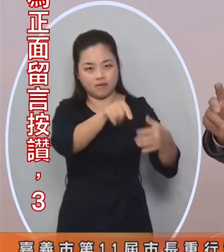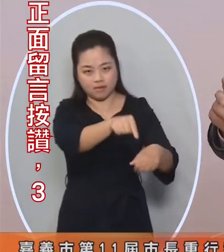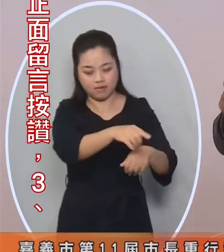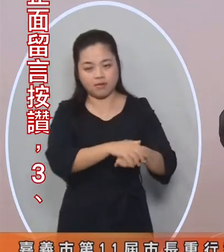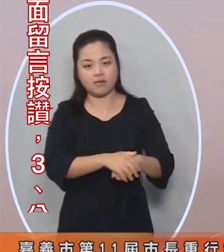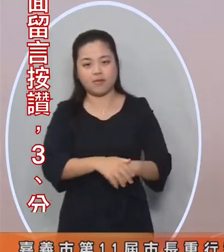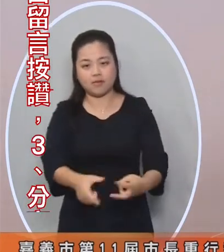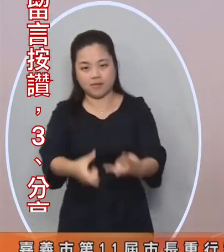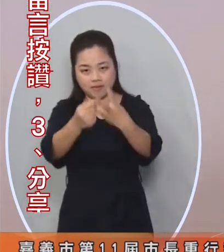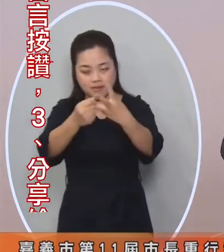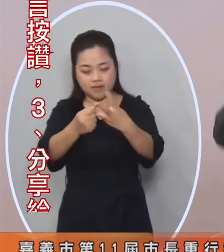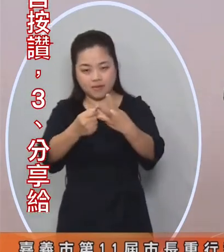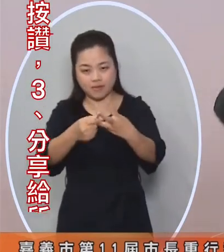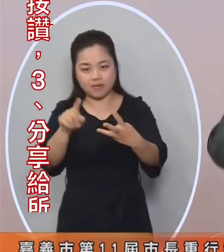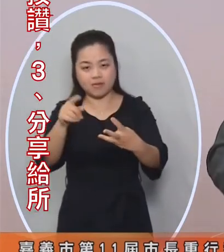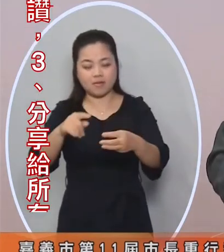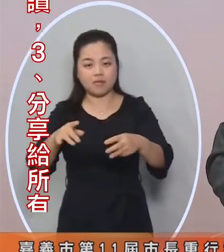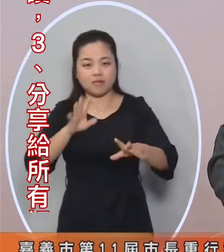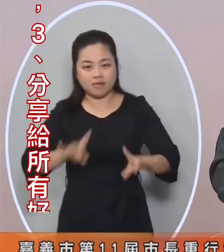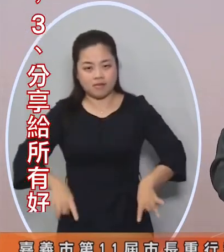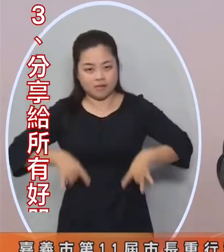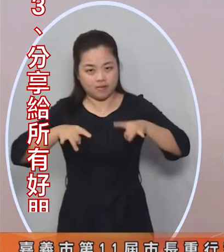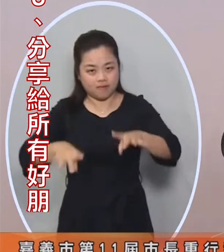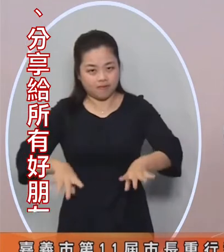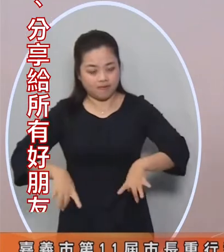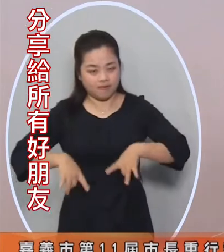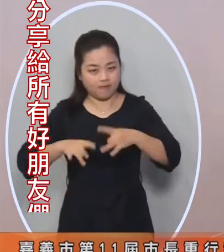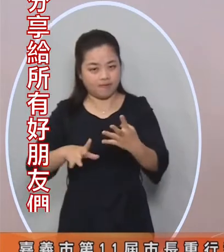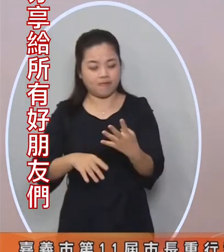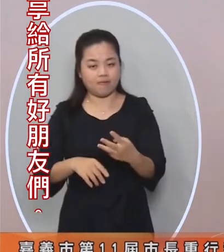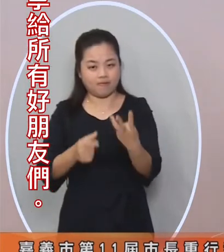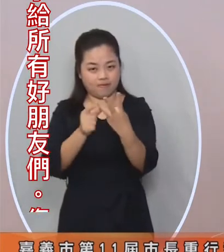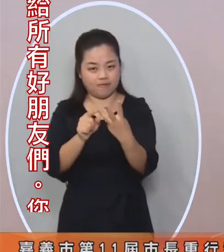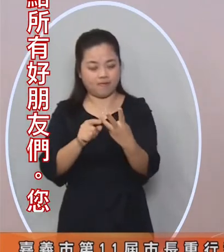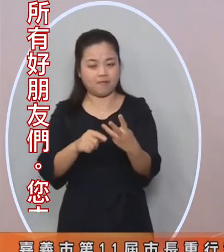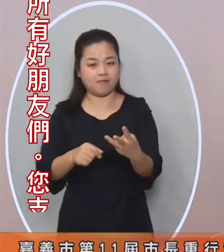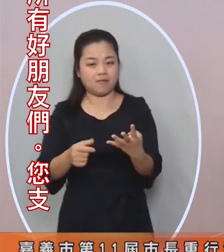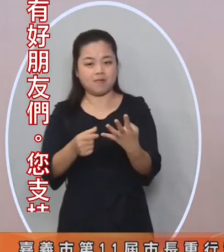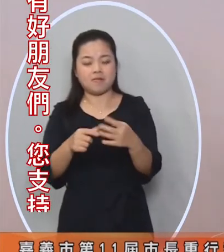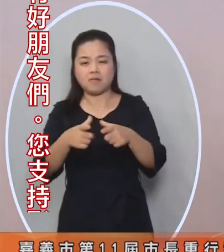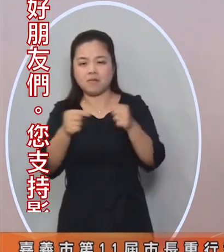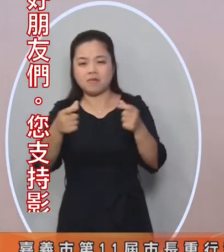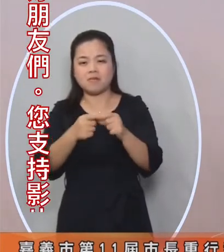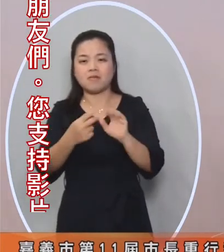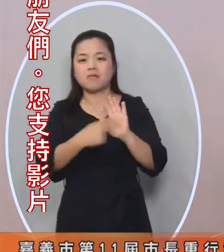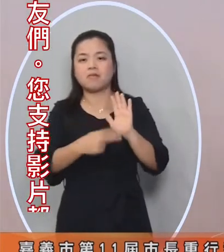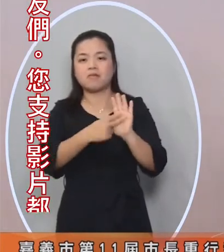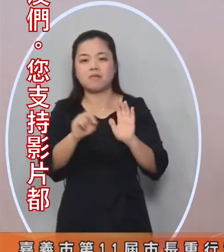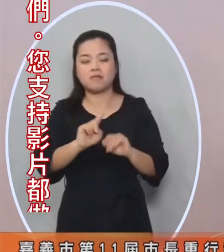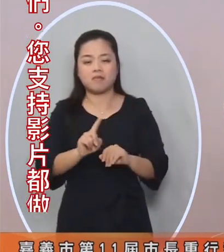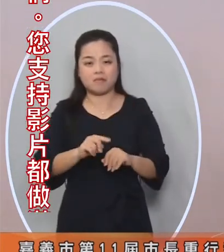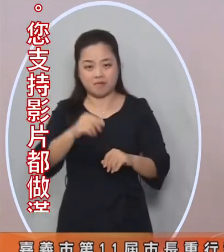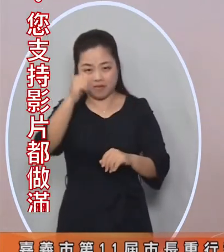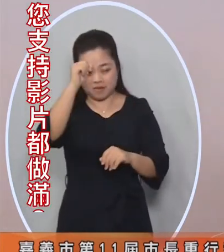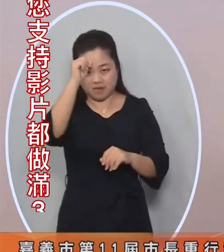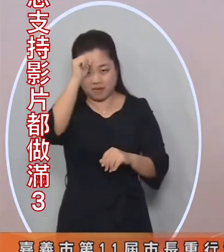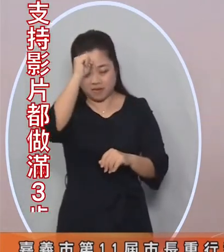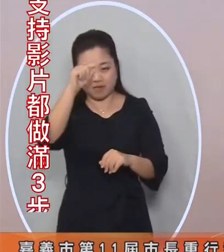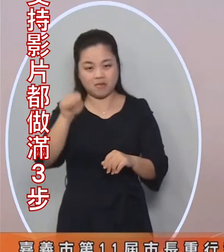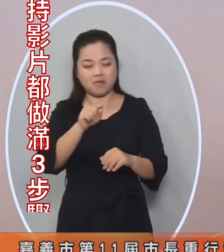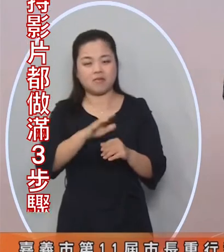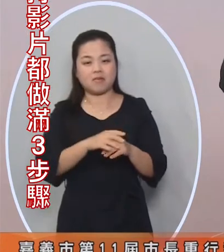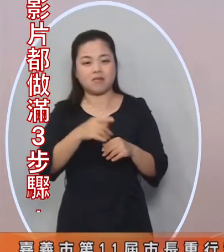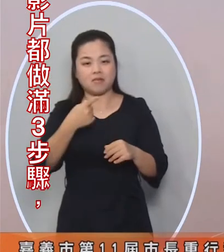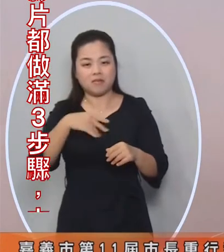是，吼、哦，第三关呢是澳洲，所以讲日本的安倍伊个讲，印度太平洋区